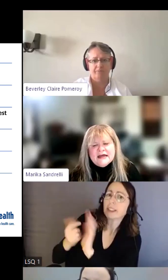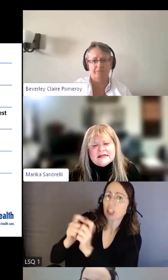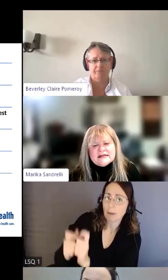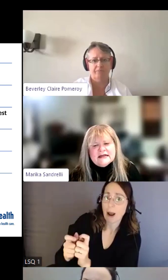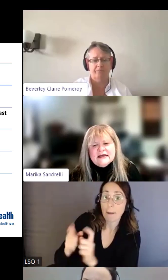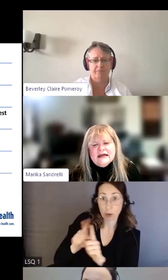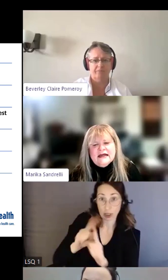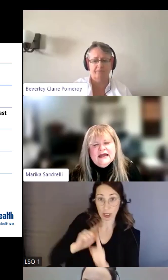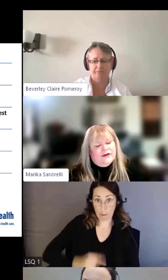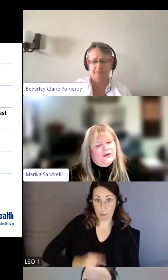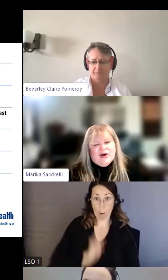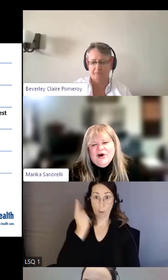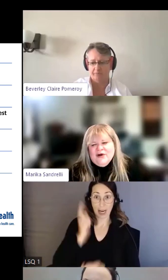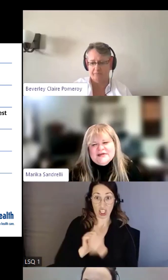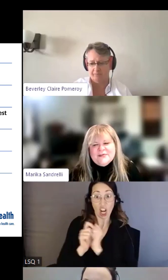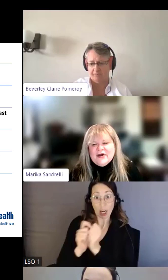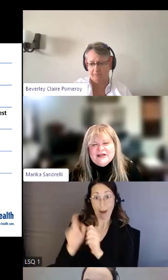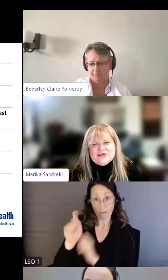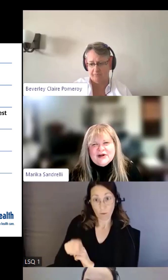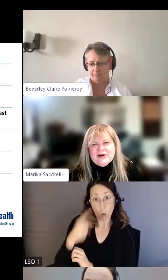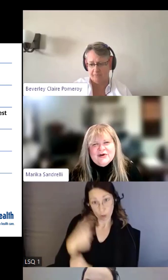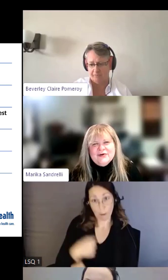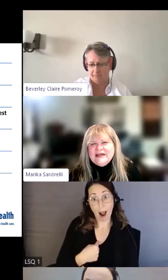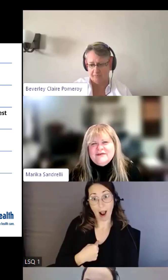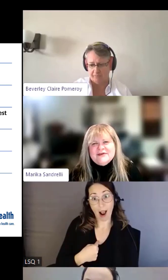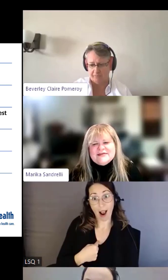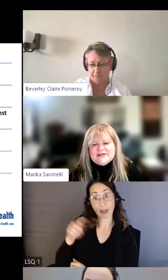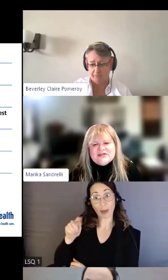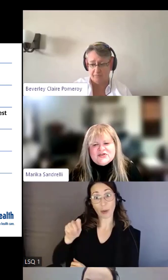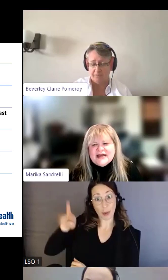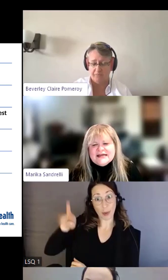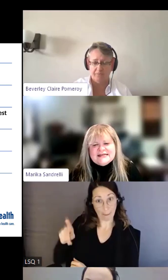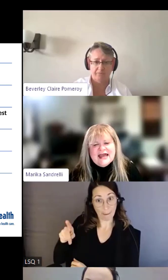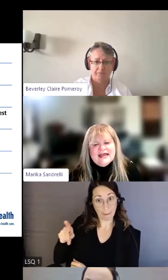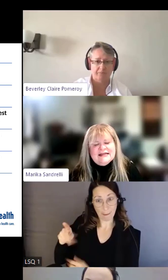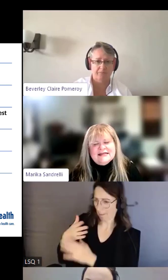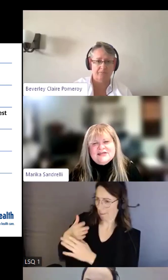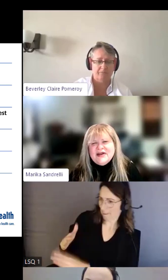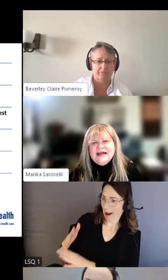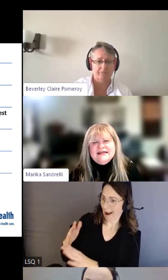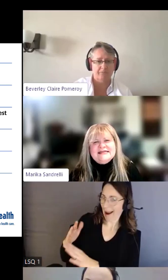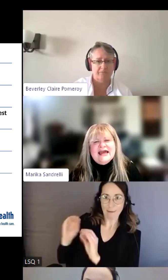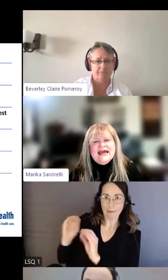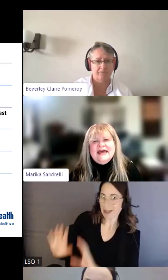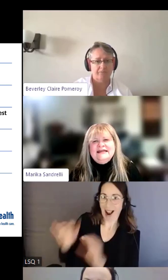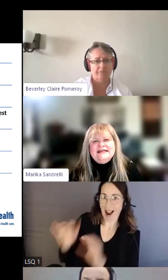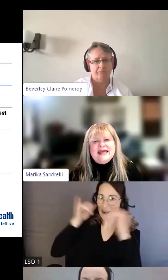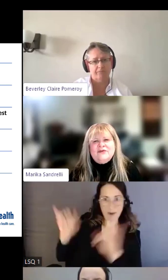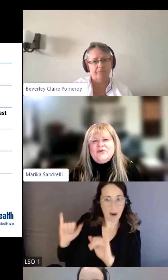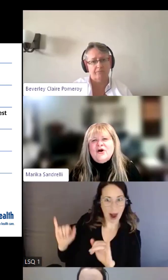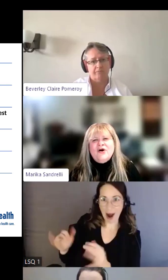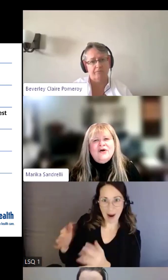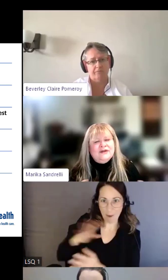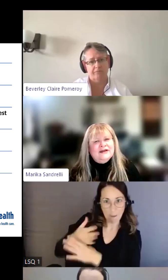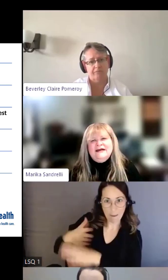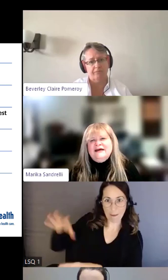niveau-là. Nous répondons aussi tous à nos propres niveaux de détresse et cela